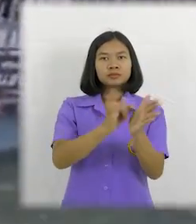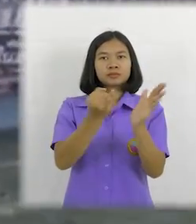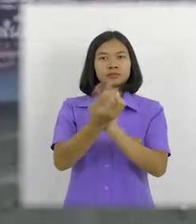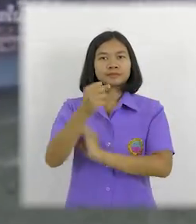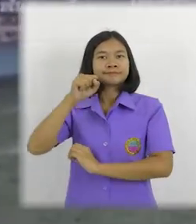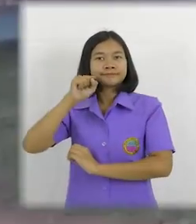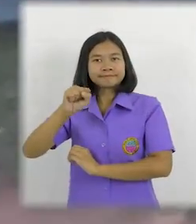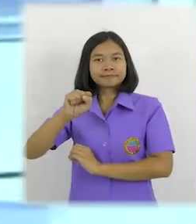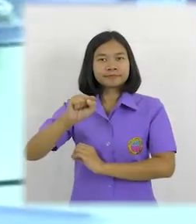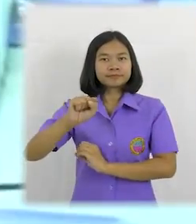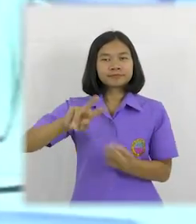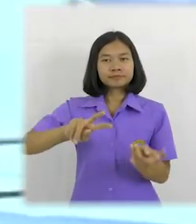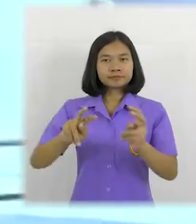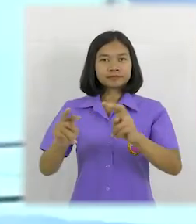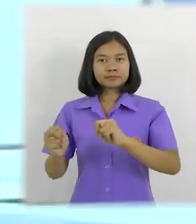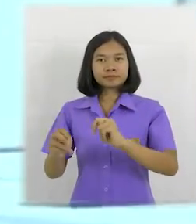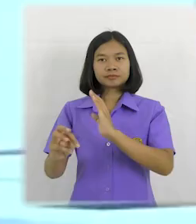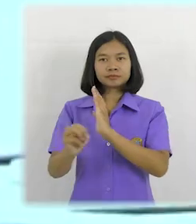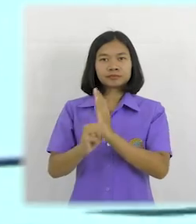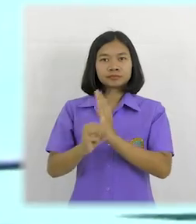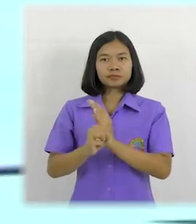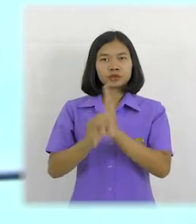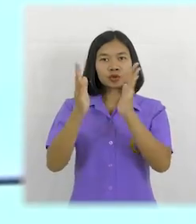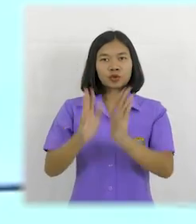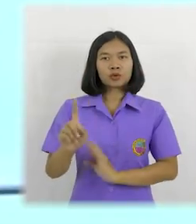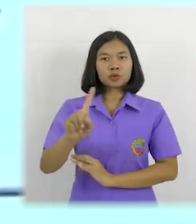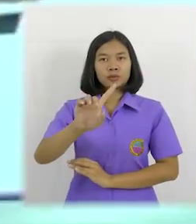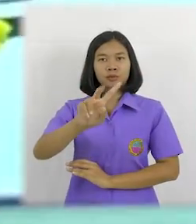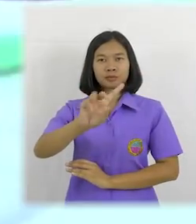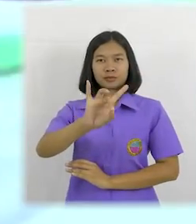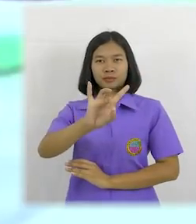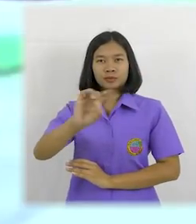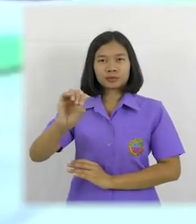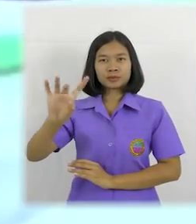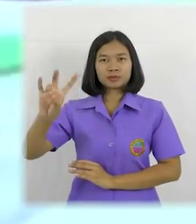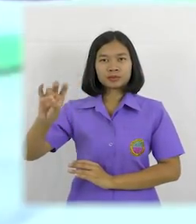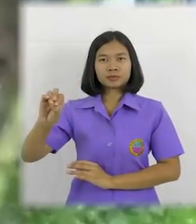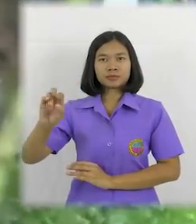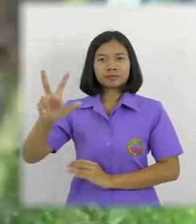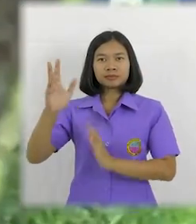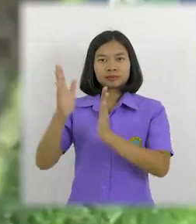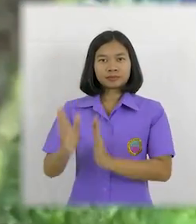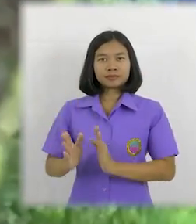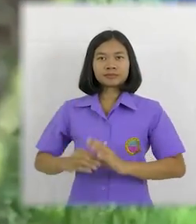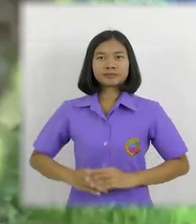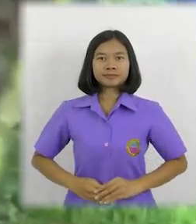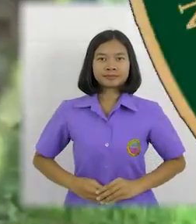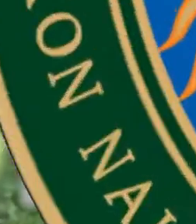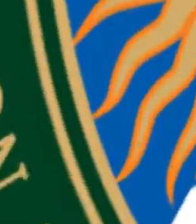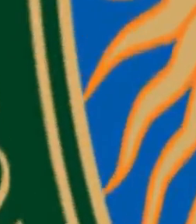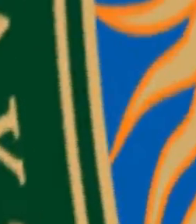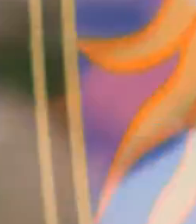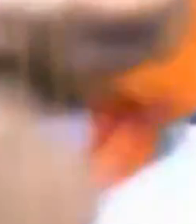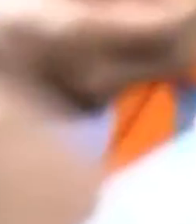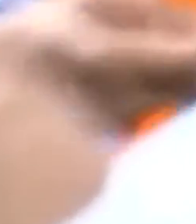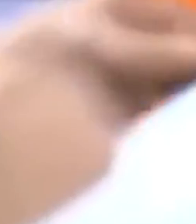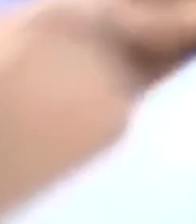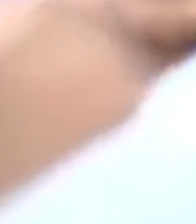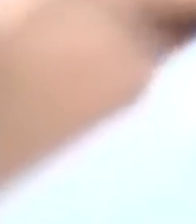นใจเข้าร่วมเป็นครูโรงเรียนในจังหวัดสกลนครนครพนมมุกดาหารจำนวน873คน